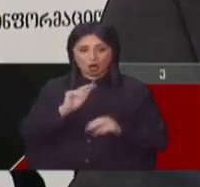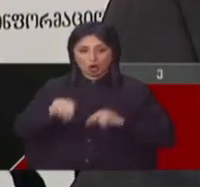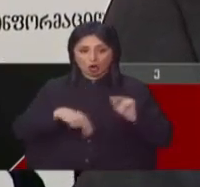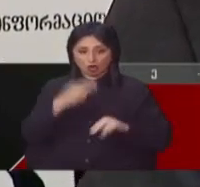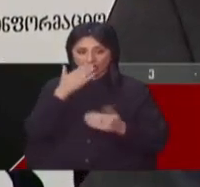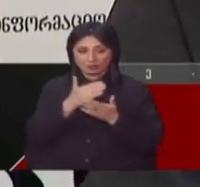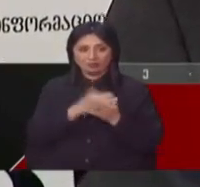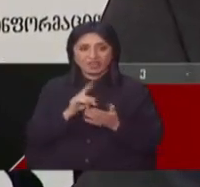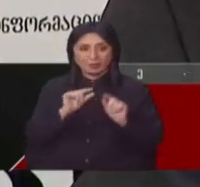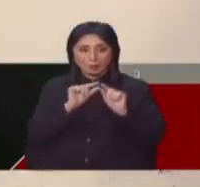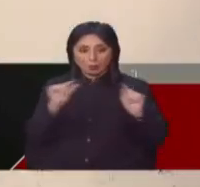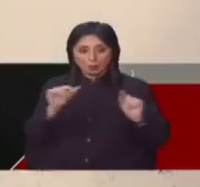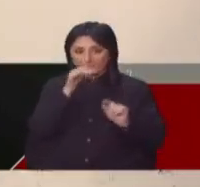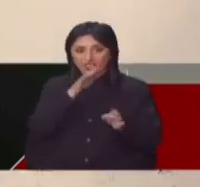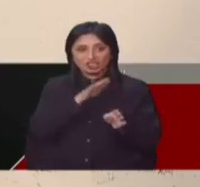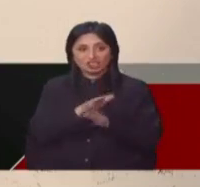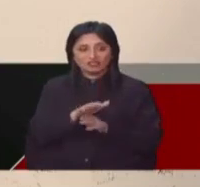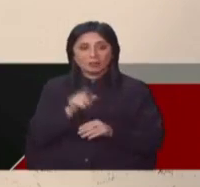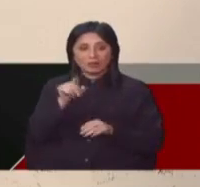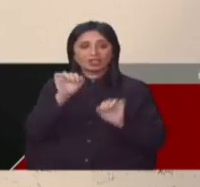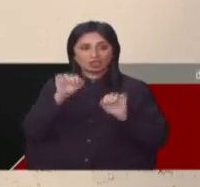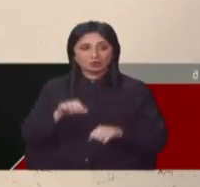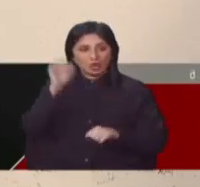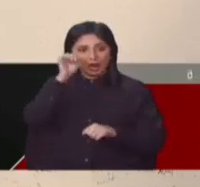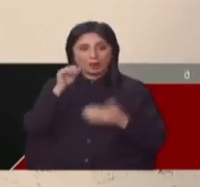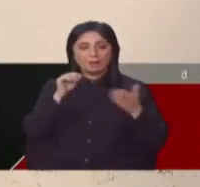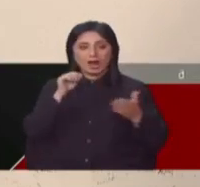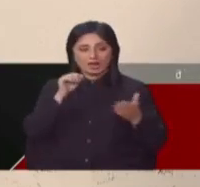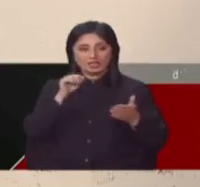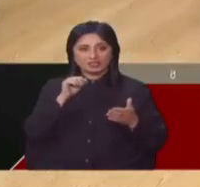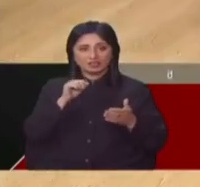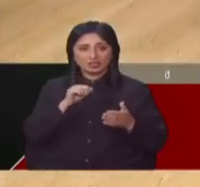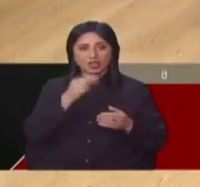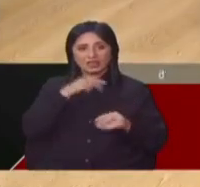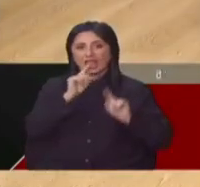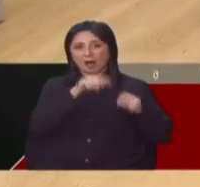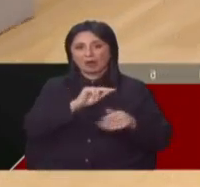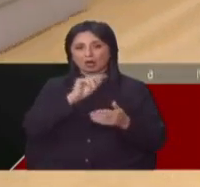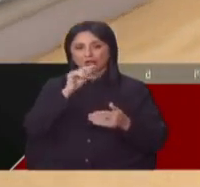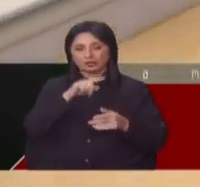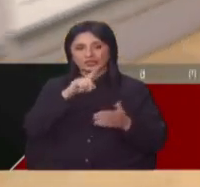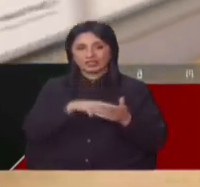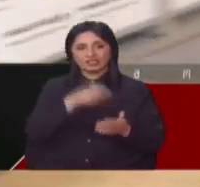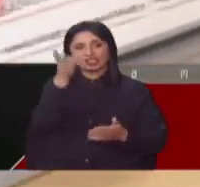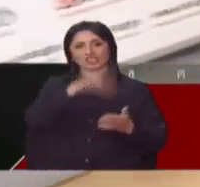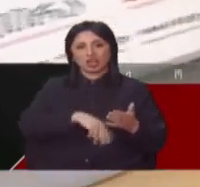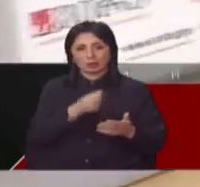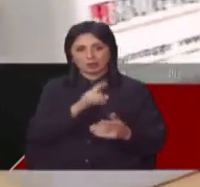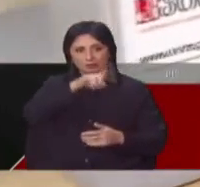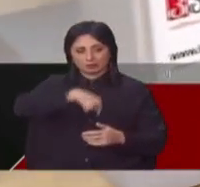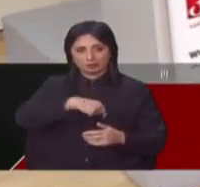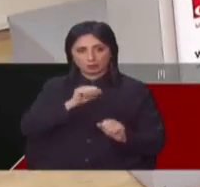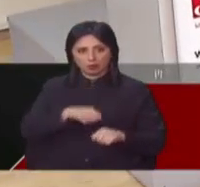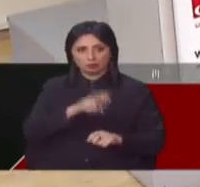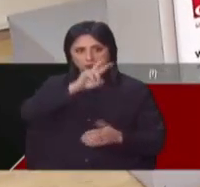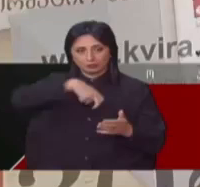contractis, Mihedvit, Raime Punks, Versia Suleben, Maceuzliat, Abhazurum Hares, Tagada Abralon, Sakit Hei, da, Jarimis Sahit, Tahis, Gadahta, de